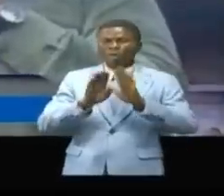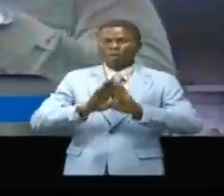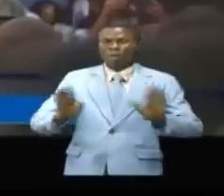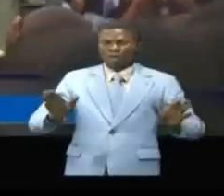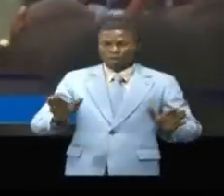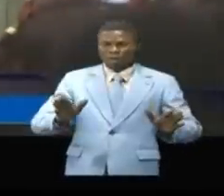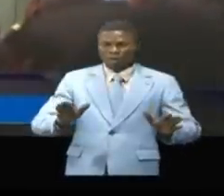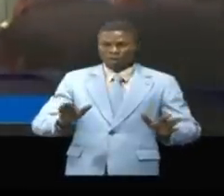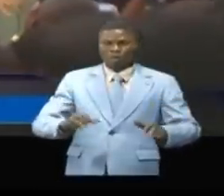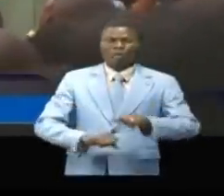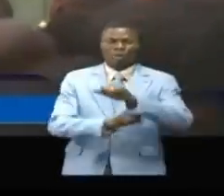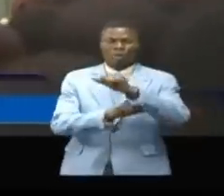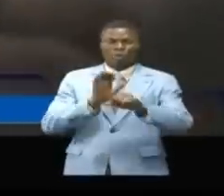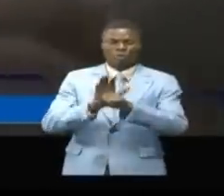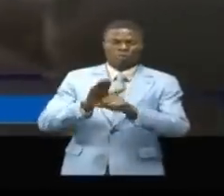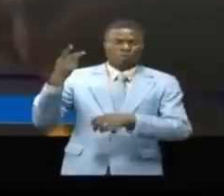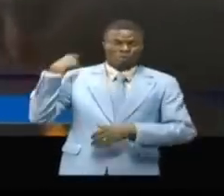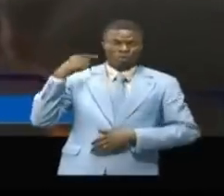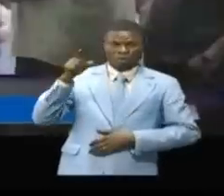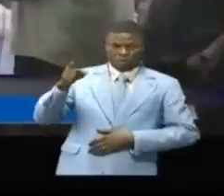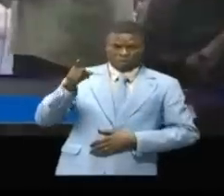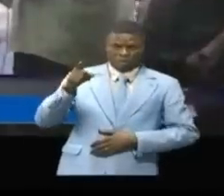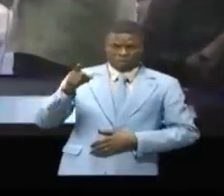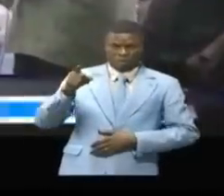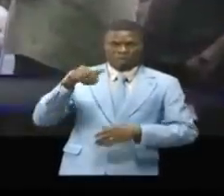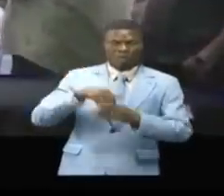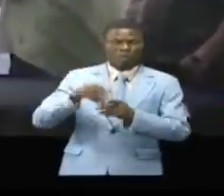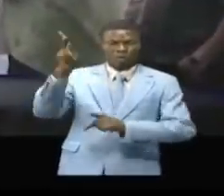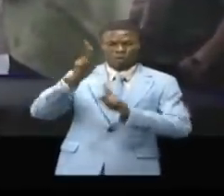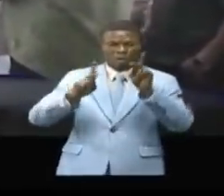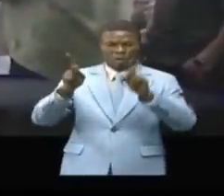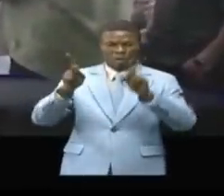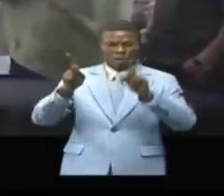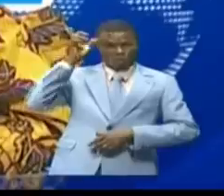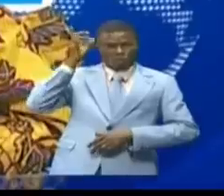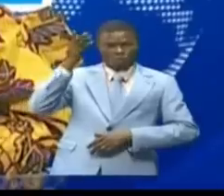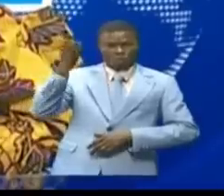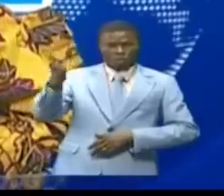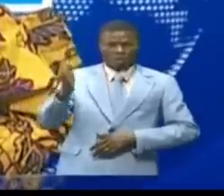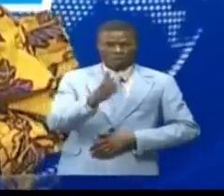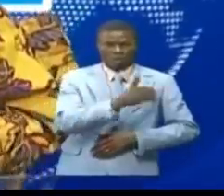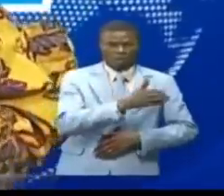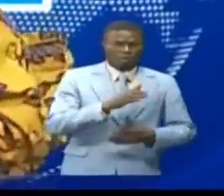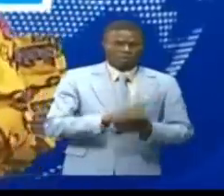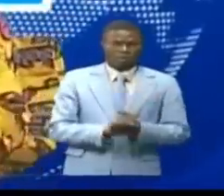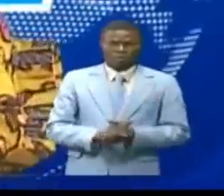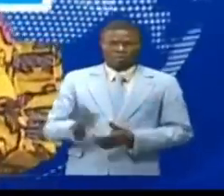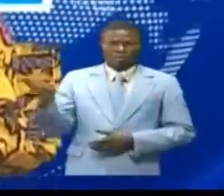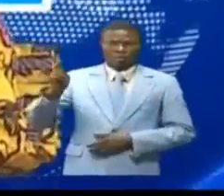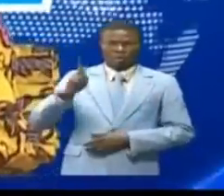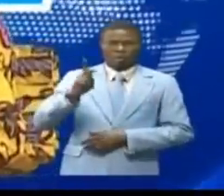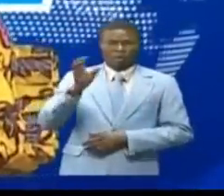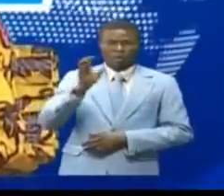crache de l'honorable Cédric Tshisekedi au sein de la population louchoise. Et au Kasaï